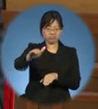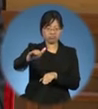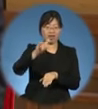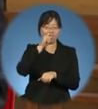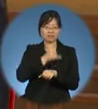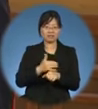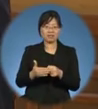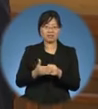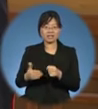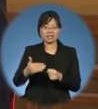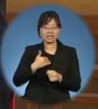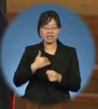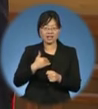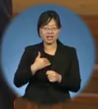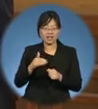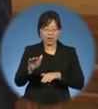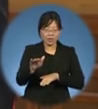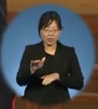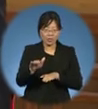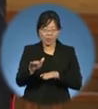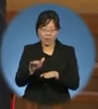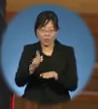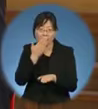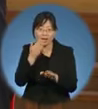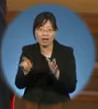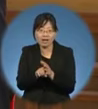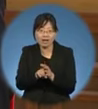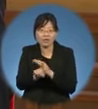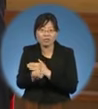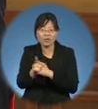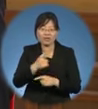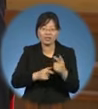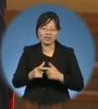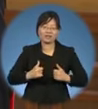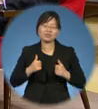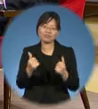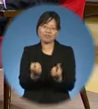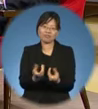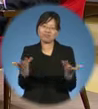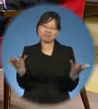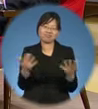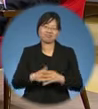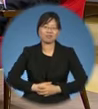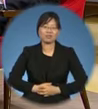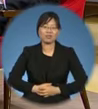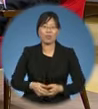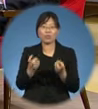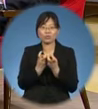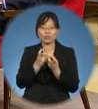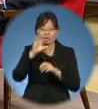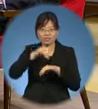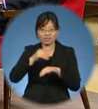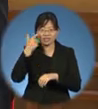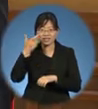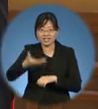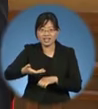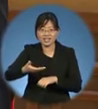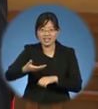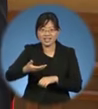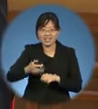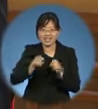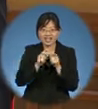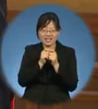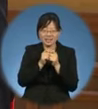예. 제가 따라가려면은 더 열심히 하는 수밖에 없었어요. 어떻게 하셨어요, 그래?